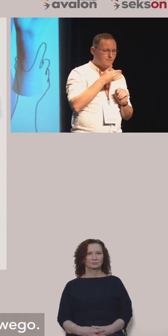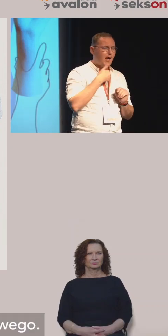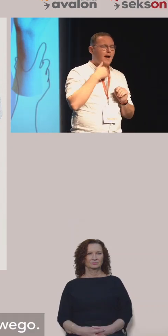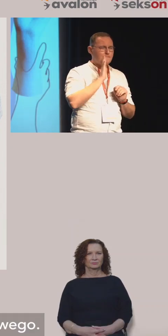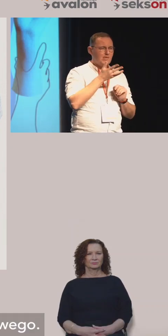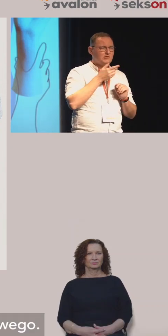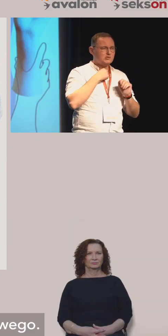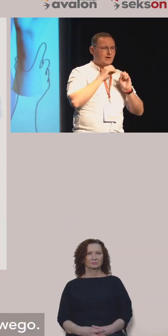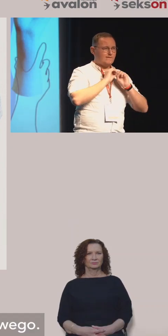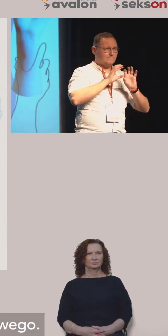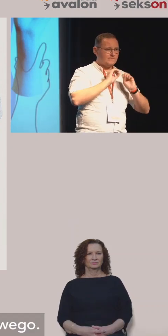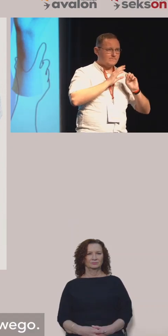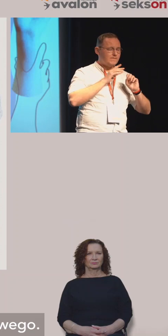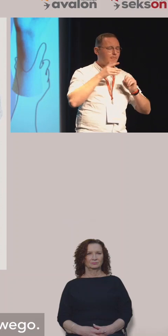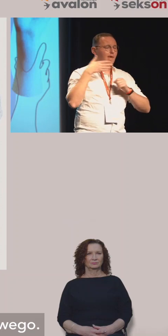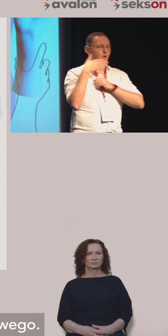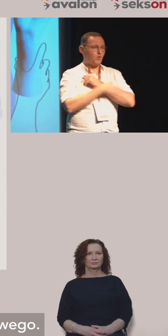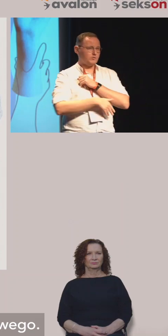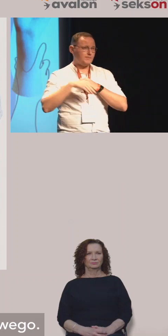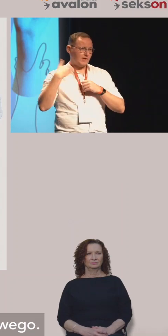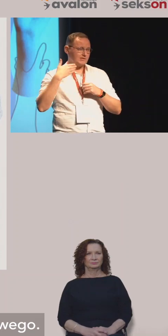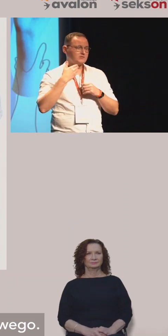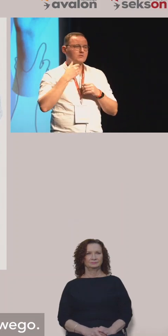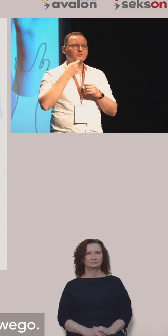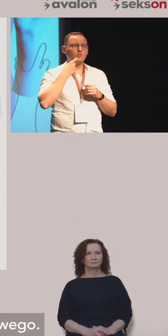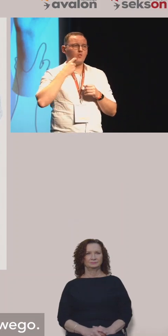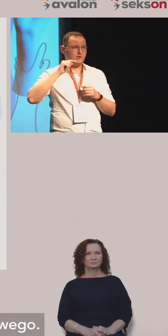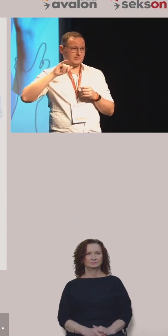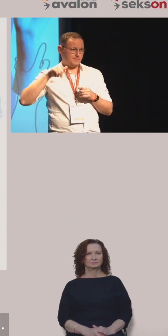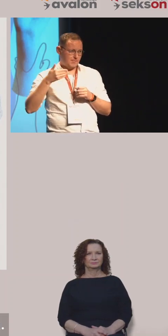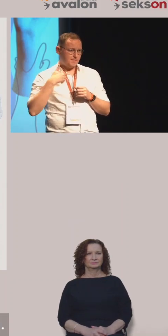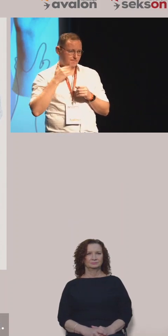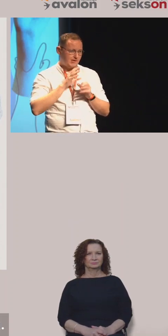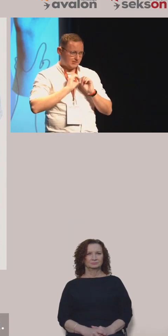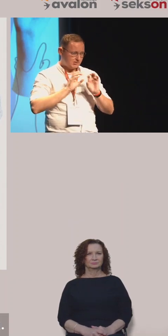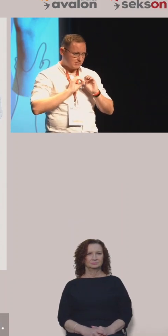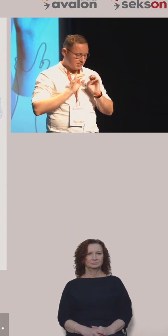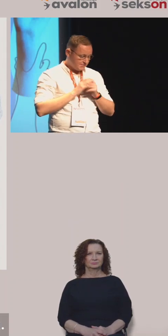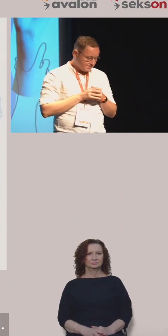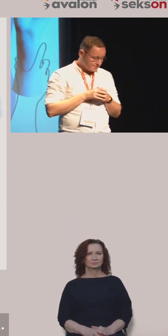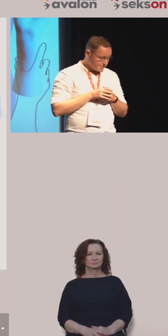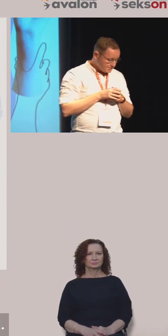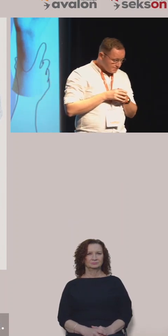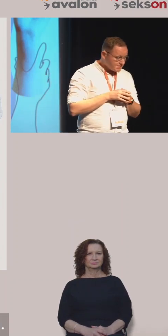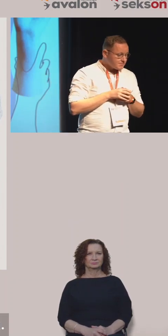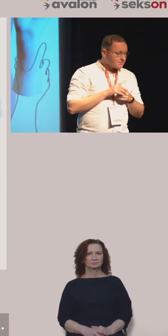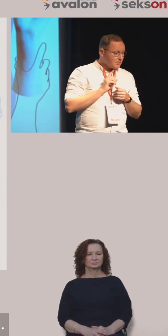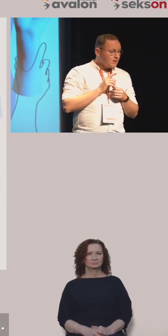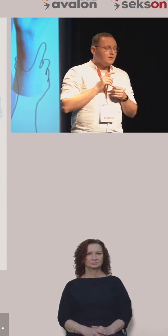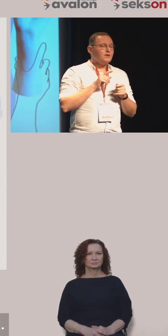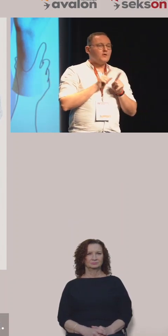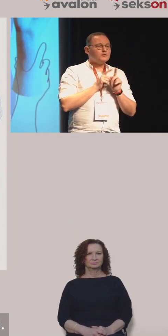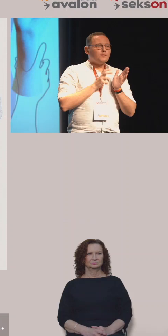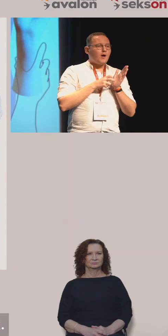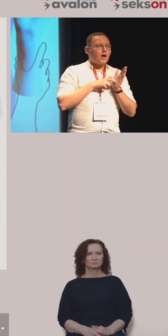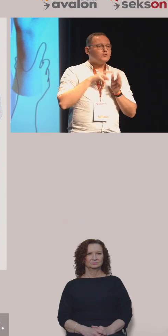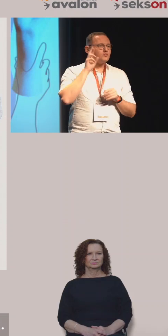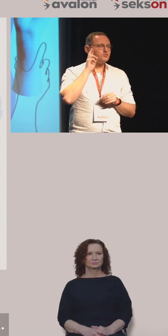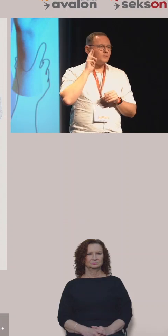Rodzice nie potrafią migać, nie znają języka migowego. I na końcu prezentacji wyjaśnimy kilka